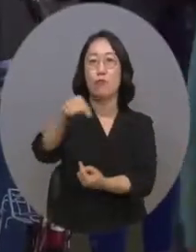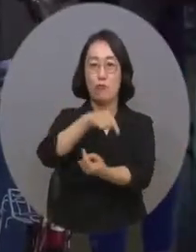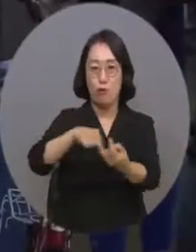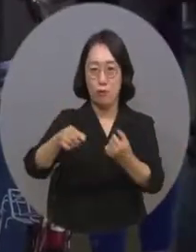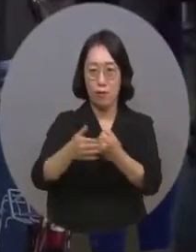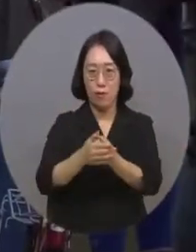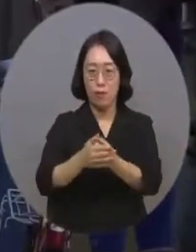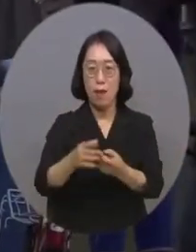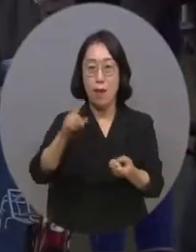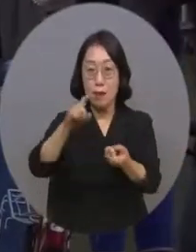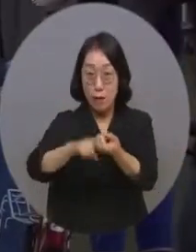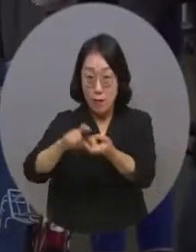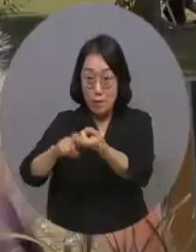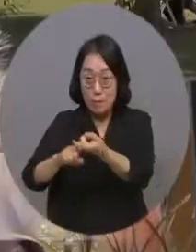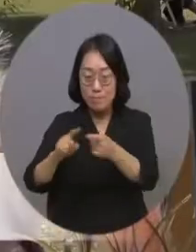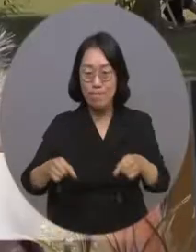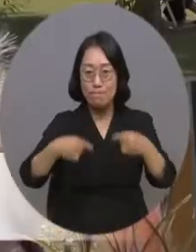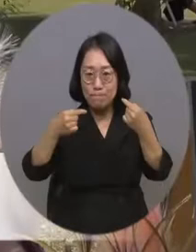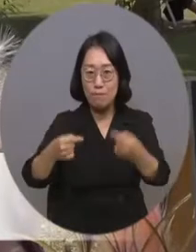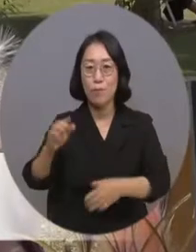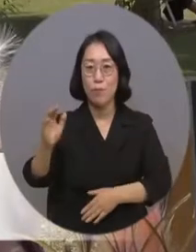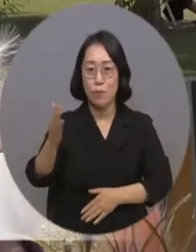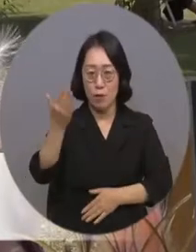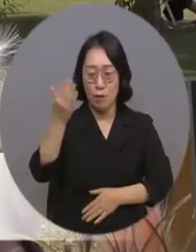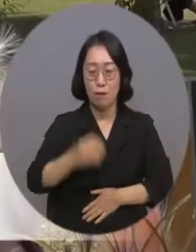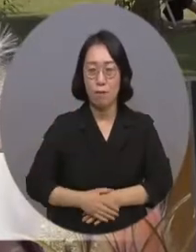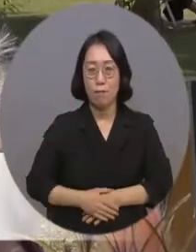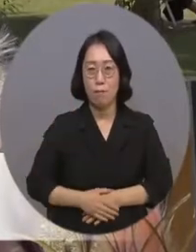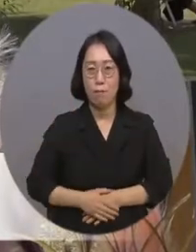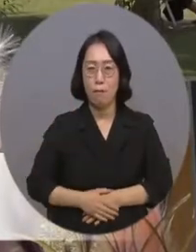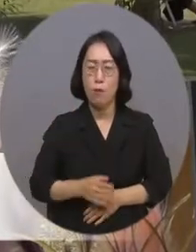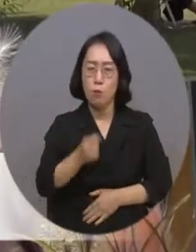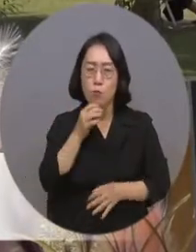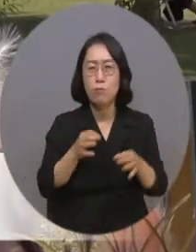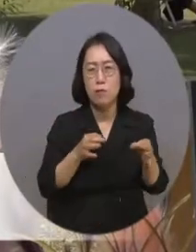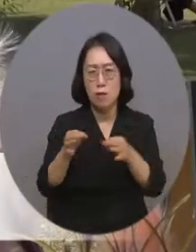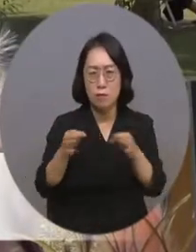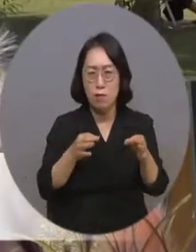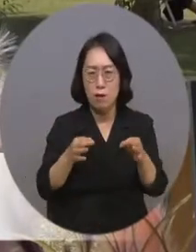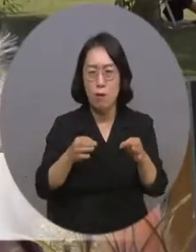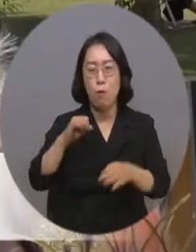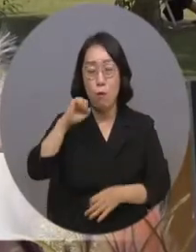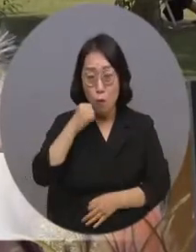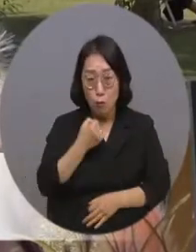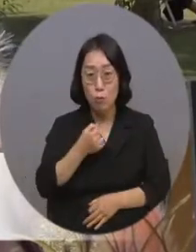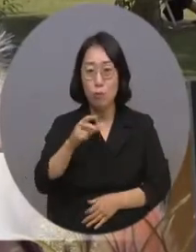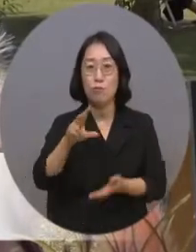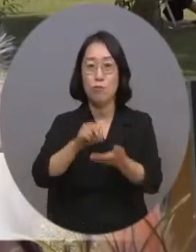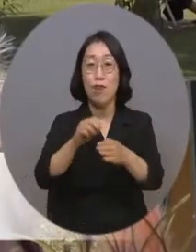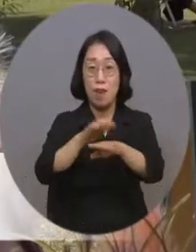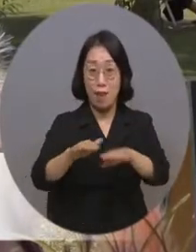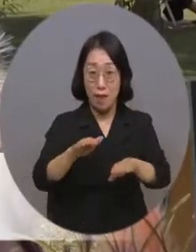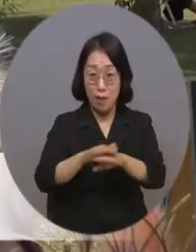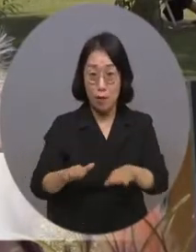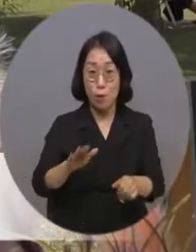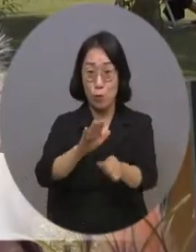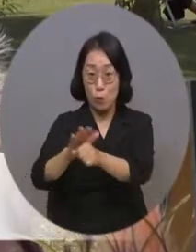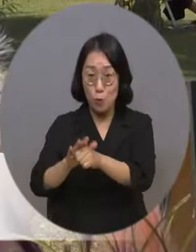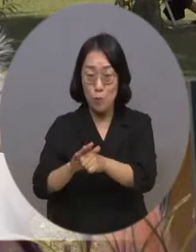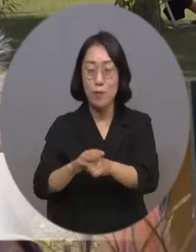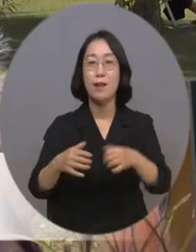참여와 관심을 받을 수 있었습니다. 소상공인들이 어려움을 겪고 있는데 그 어려움을 조금이라도 해소할 수 있게 돼서